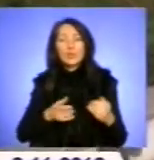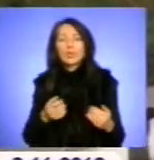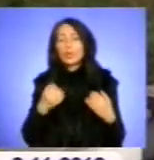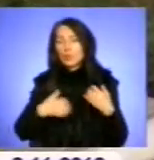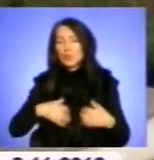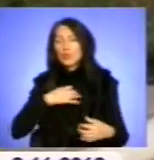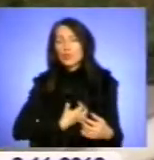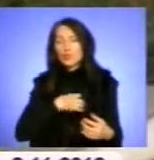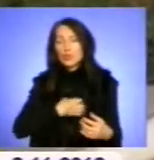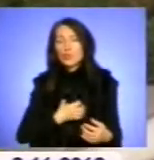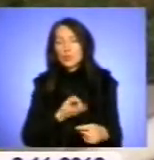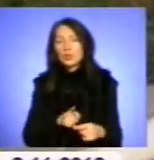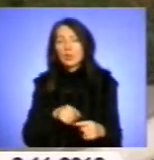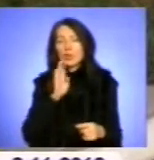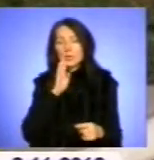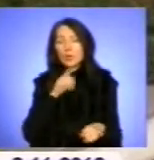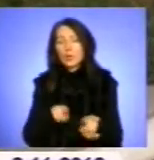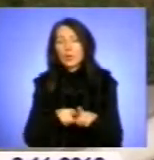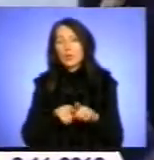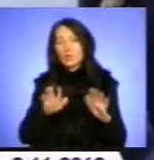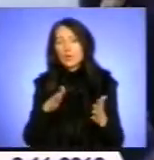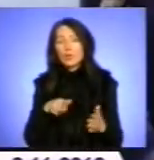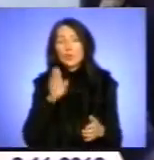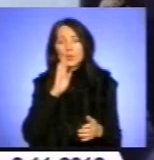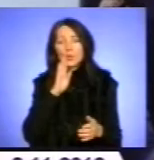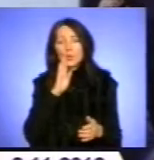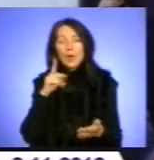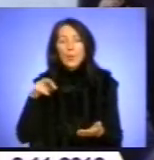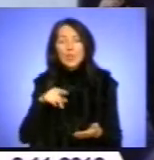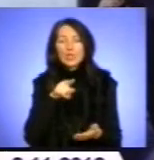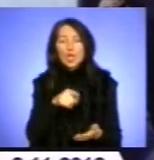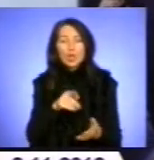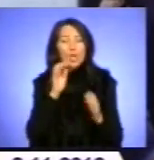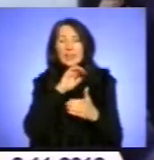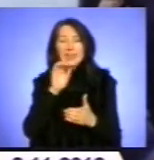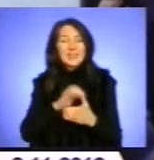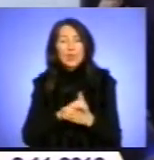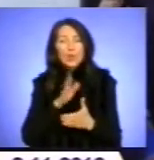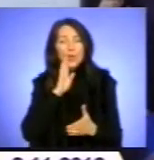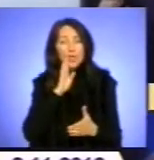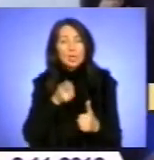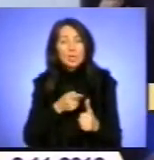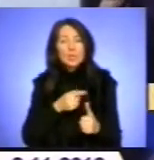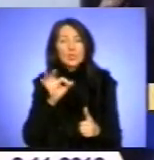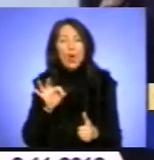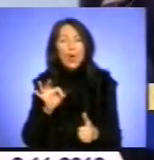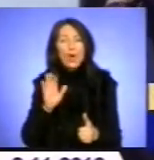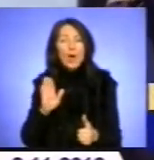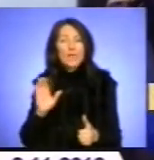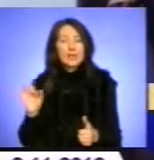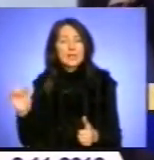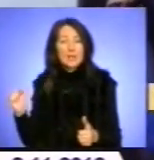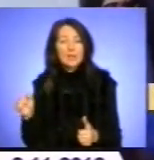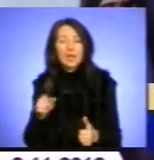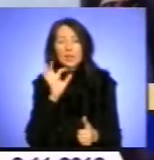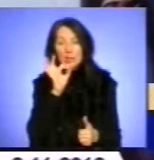жінки. Так і трапилося з потерпілою тернополянкою. Підійшла до неї незнайома жінка, яка називалася Ольга Васильівною, що на її